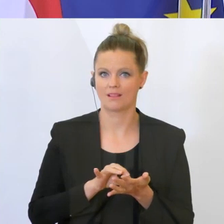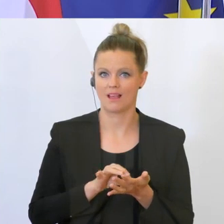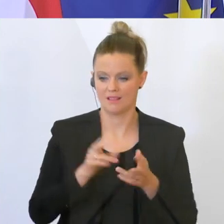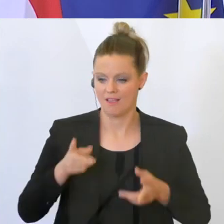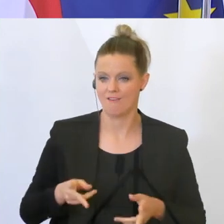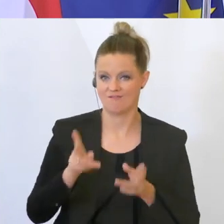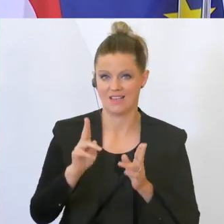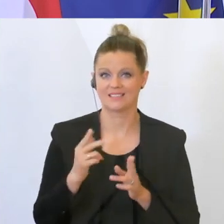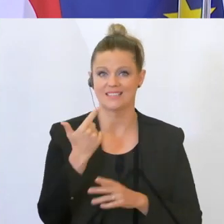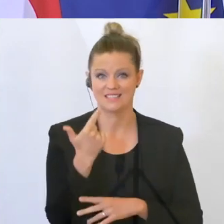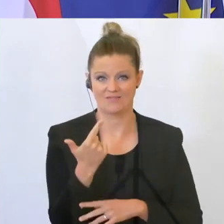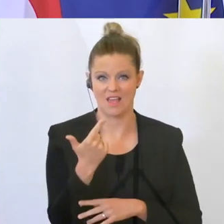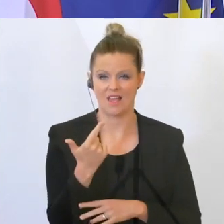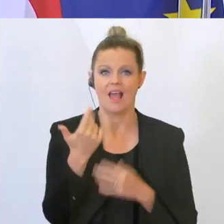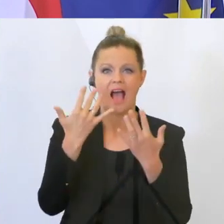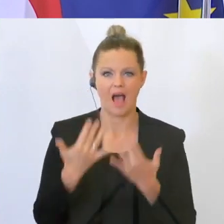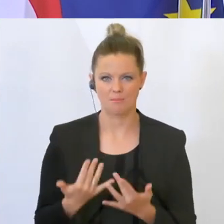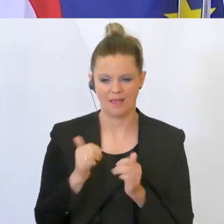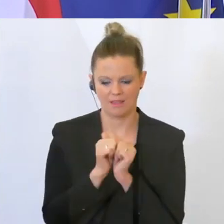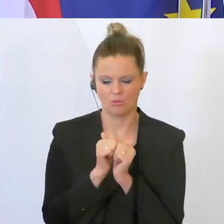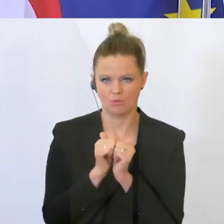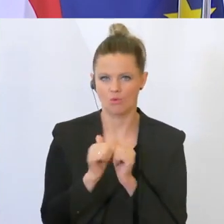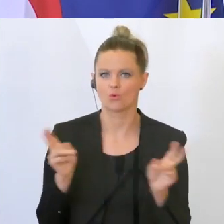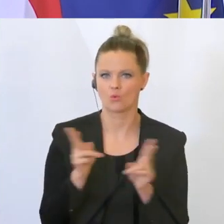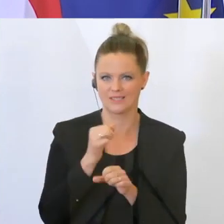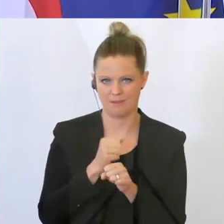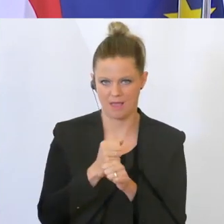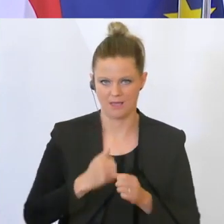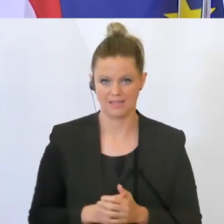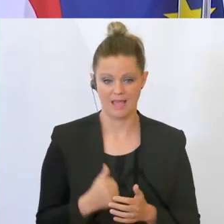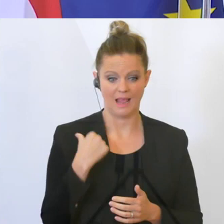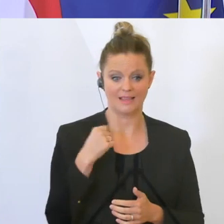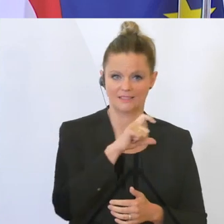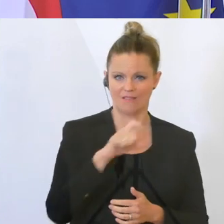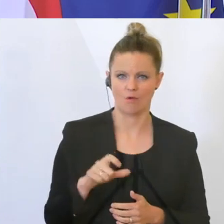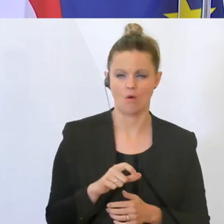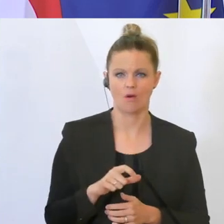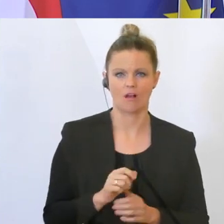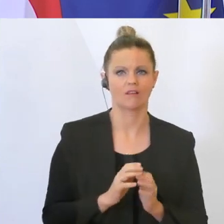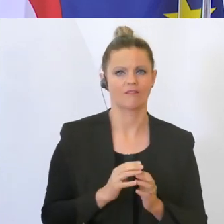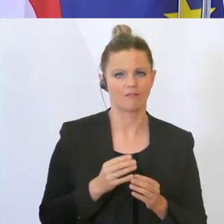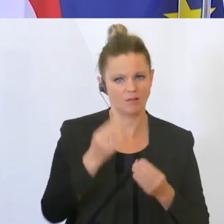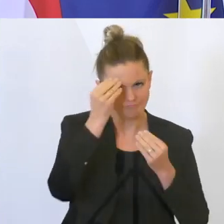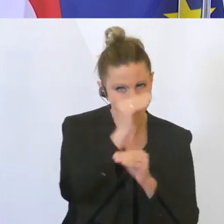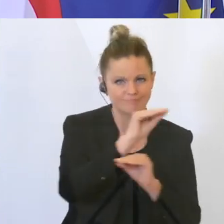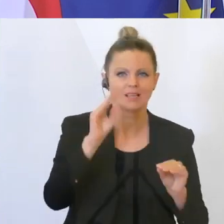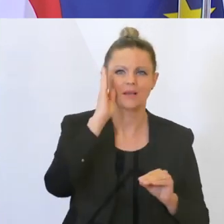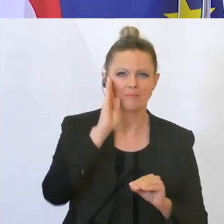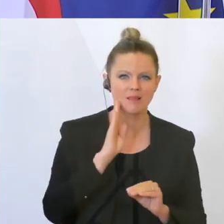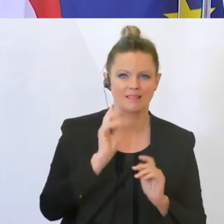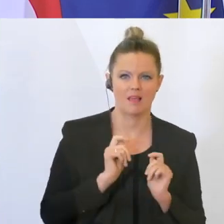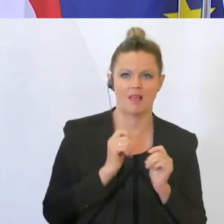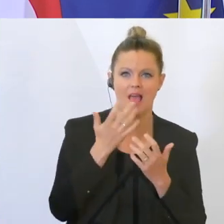der Phase 2 in der Abrechnung der Kurzarbeit. Wir haben letzte Woche dazu aufgerufen, dass die Unternehmen die Abrechnung